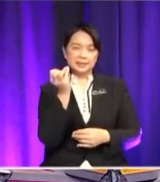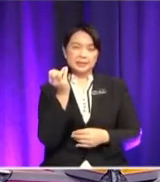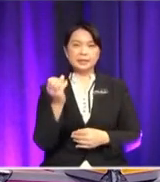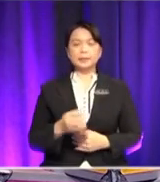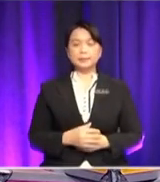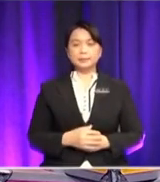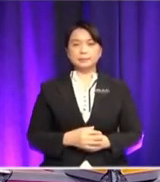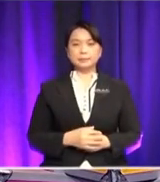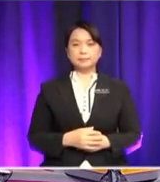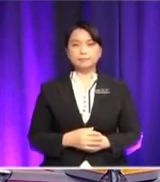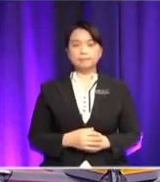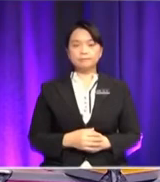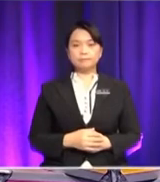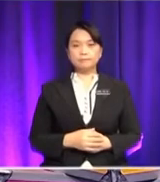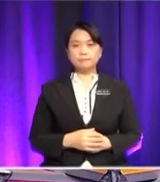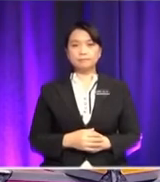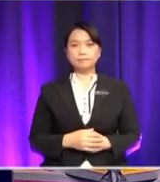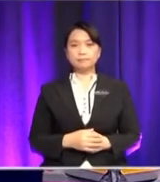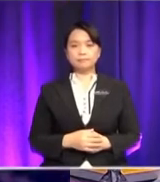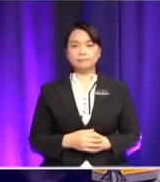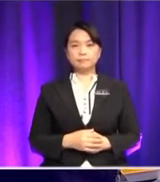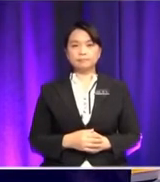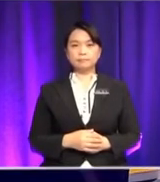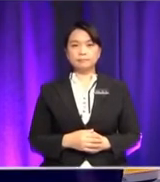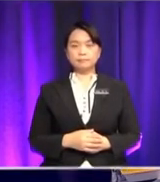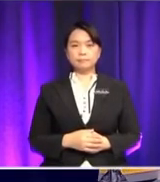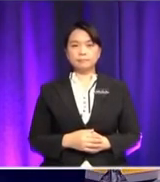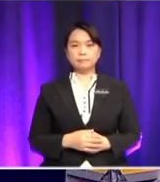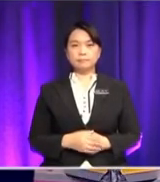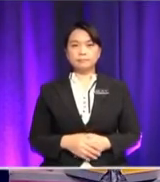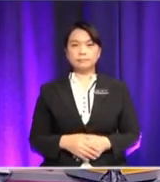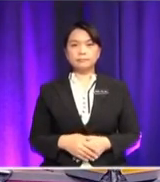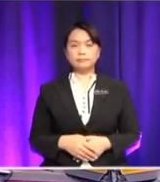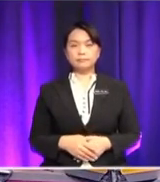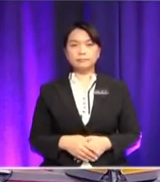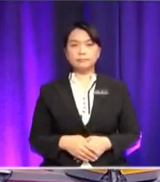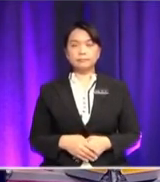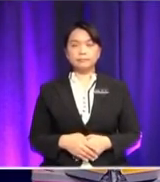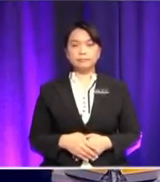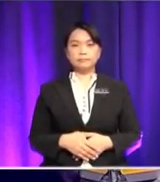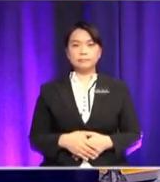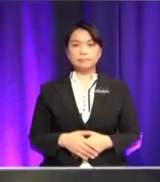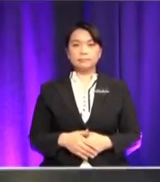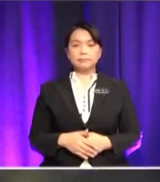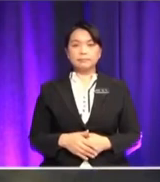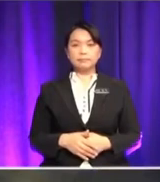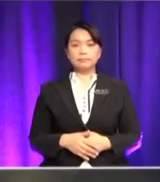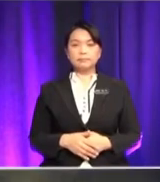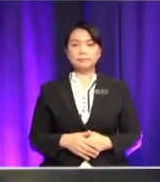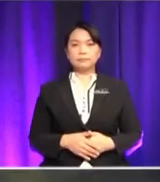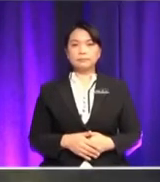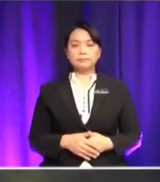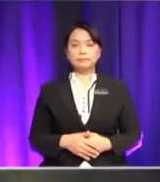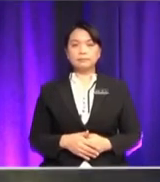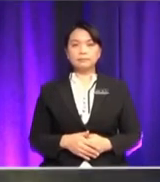ada kecek kecek kecek kecek itu adalah campuran semen pasir dan batu kerikil kijang makan Kowe ojo ora